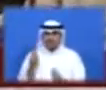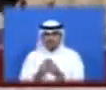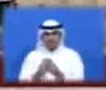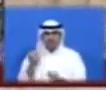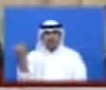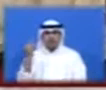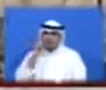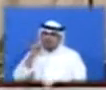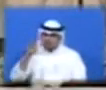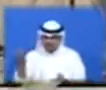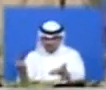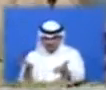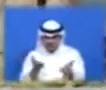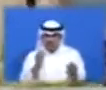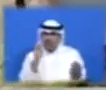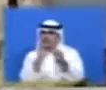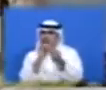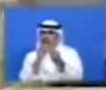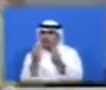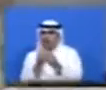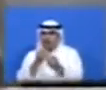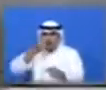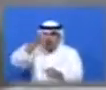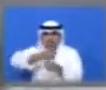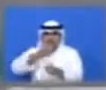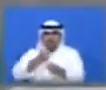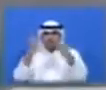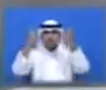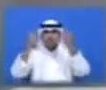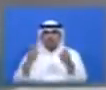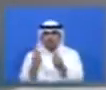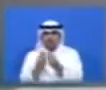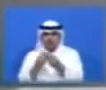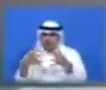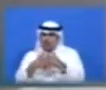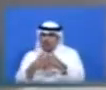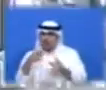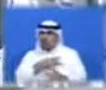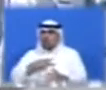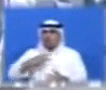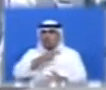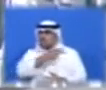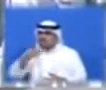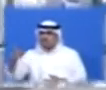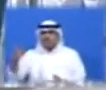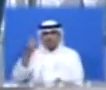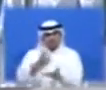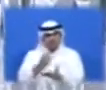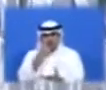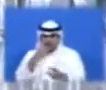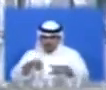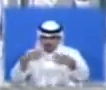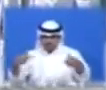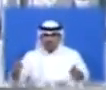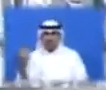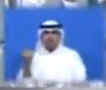تحضيرية تؤكد فيها جهوزية جميع القطاعات للقمة القادمة. بتكليف من معالي النائب الأول للرئيس مجلس